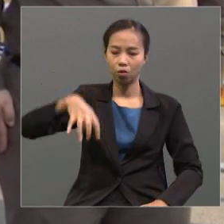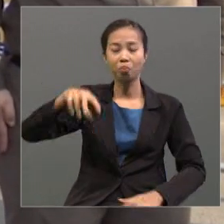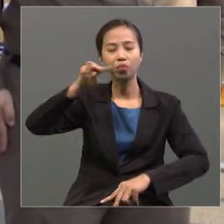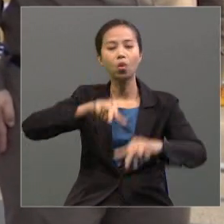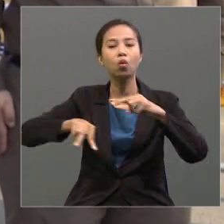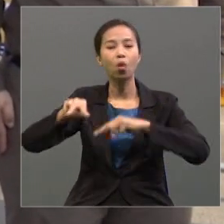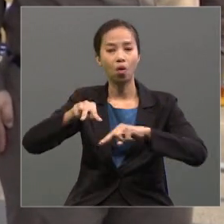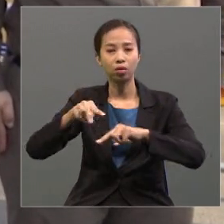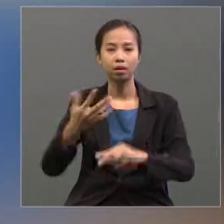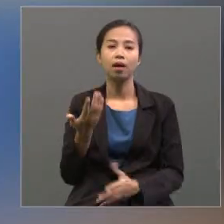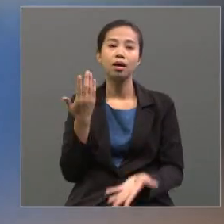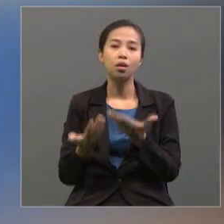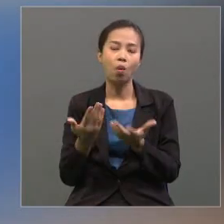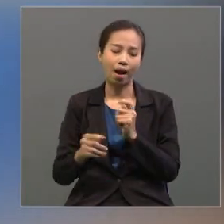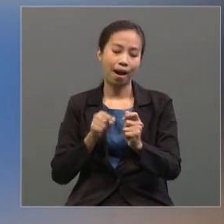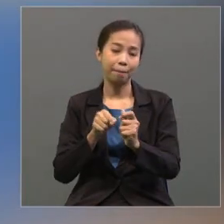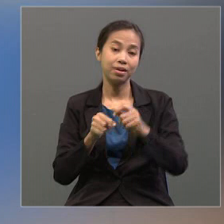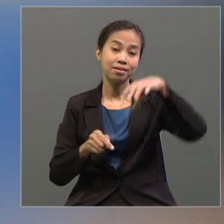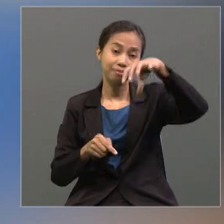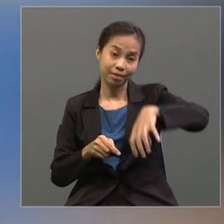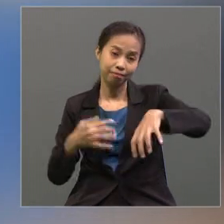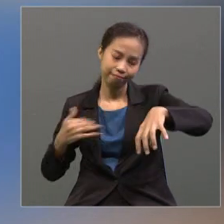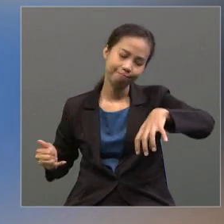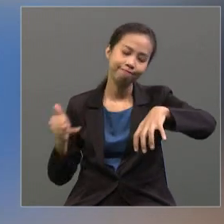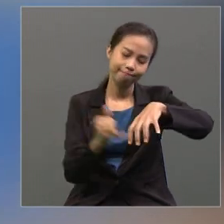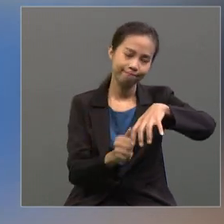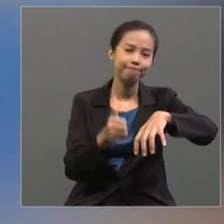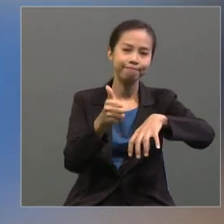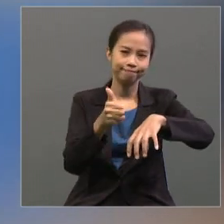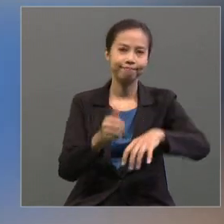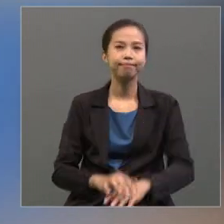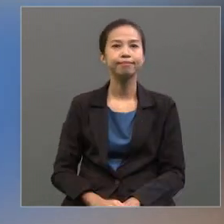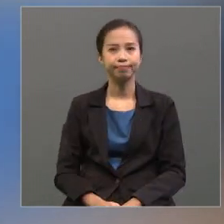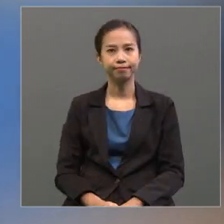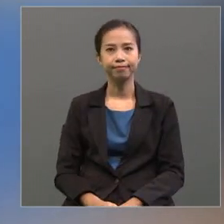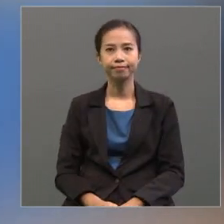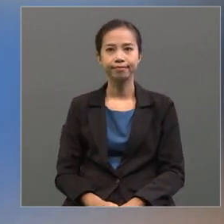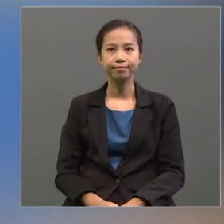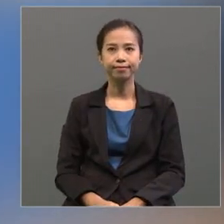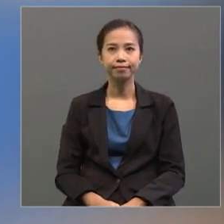หรือขอลงทะเบียนได้ที่ว่าการอำเภอหรือศูนย์ดำรงธรรจังหวัดนั่นเองค่ะ